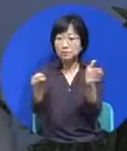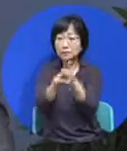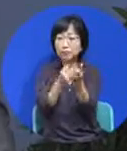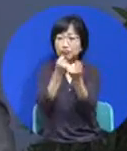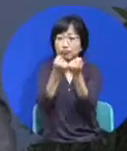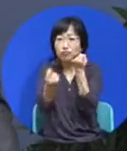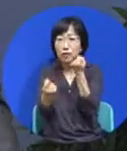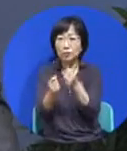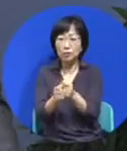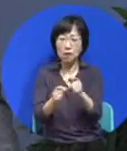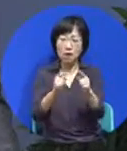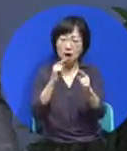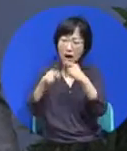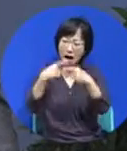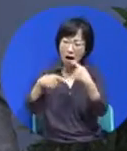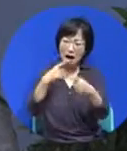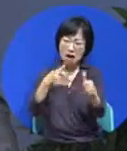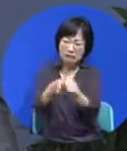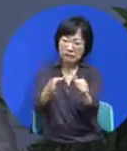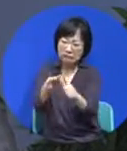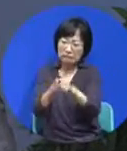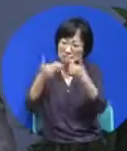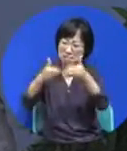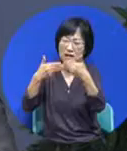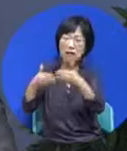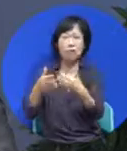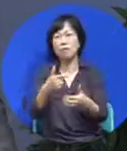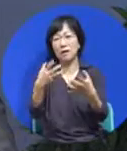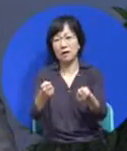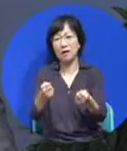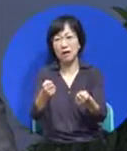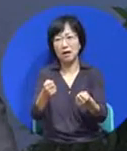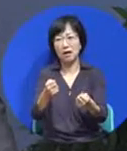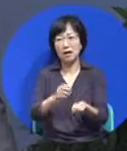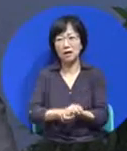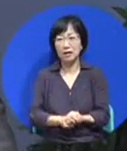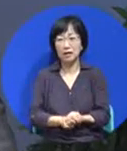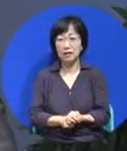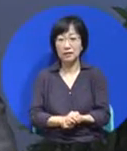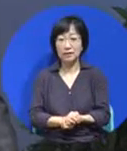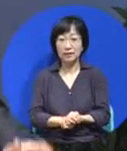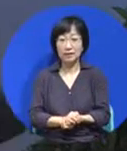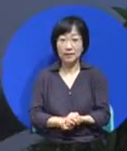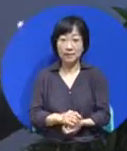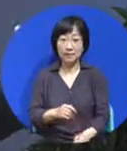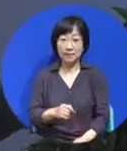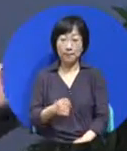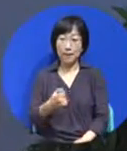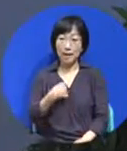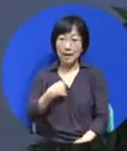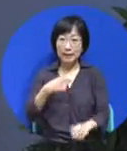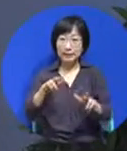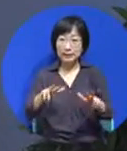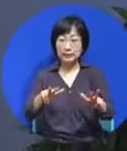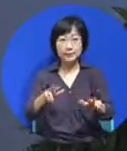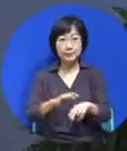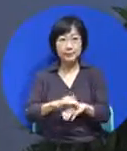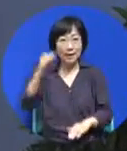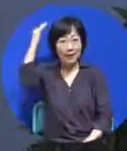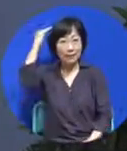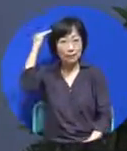many words that are actually killing others. 기도해 주시지만은 올해 지금 두 군데 큰 교단이 제 문제를